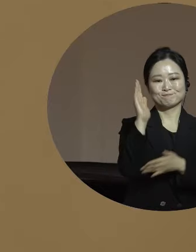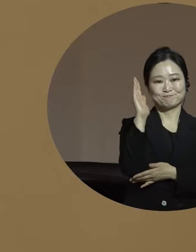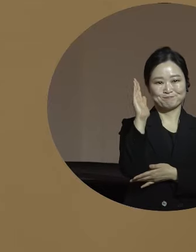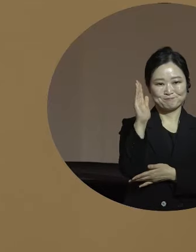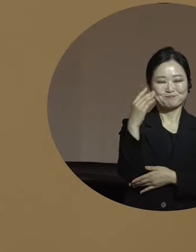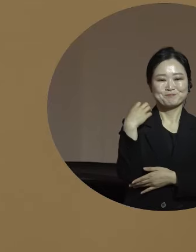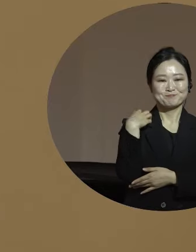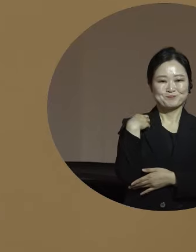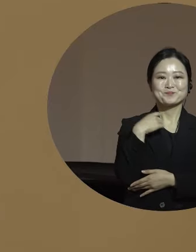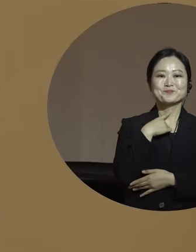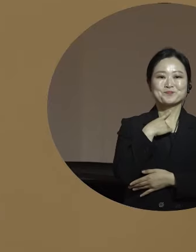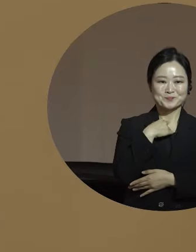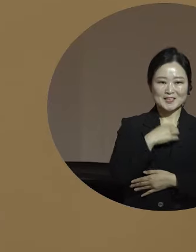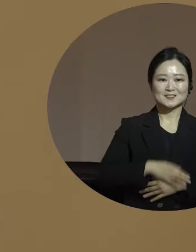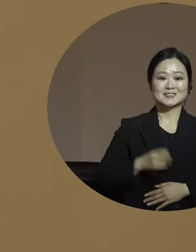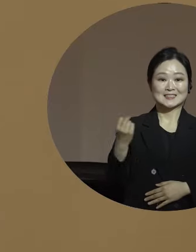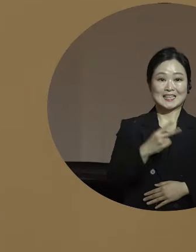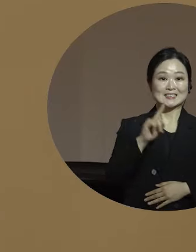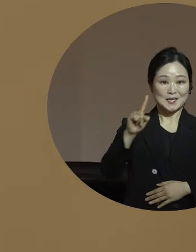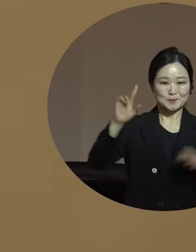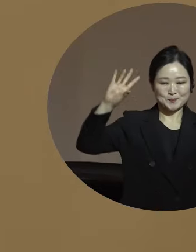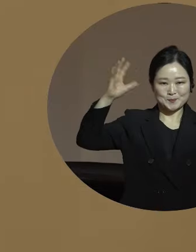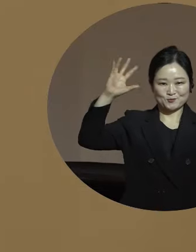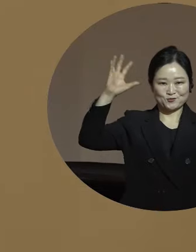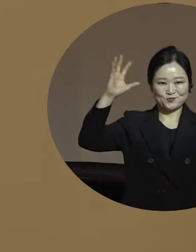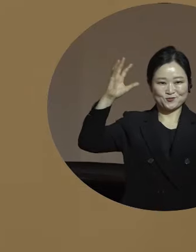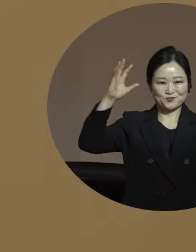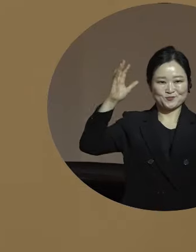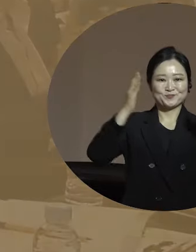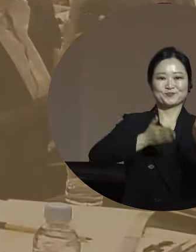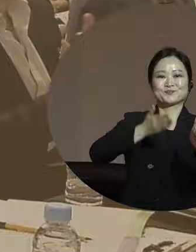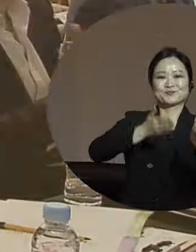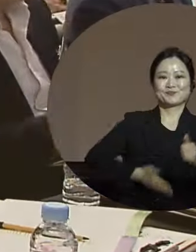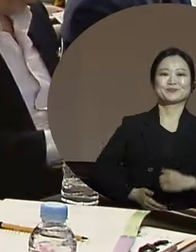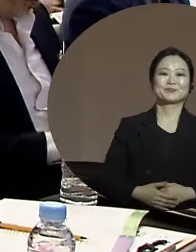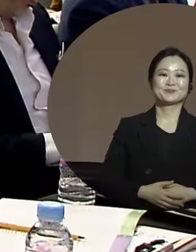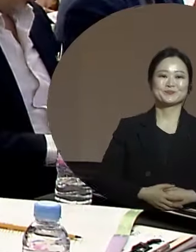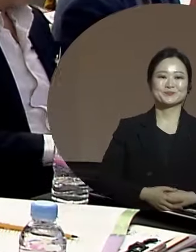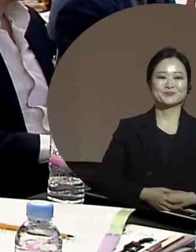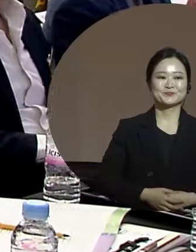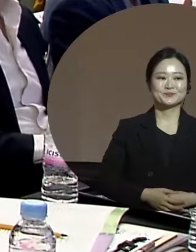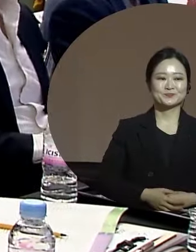한번 나란채책 다리바자라님께 큰 박수 부탁드리겠습니다.